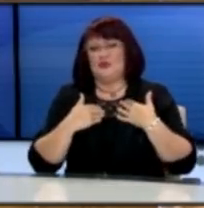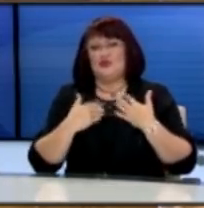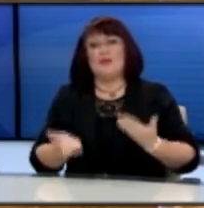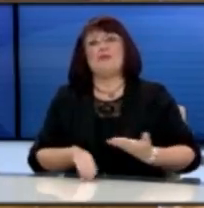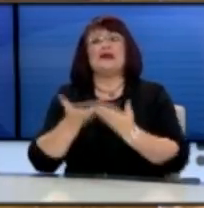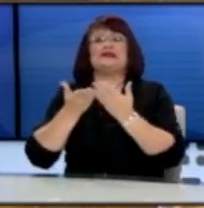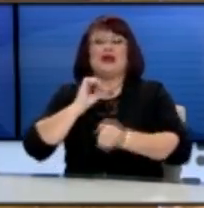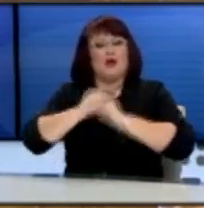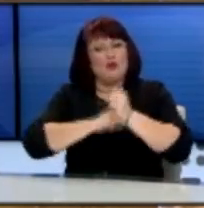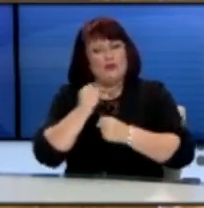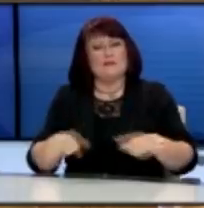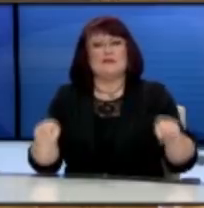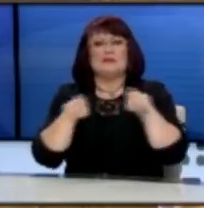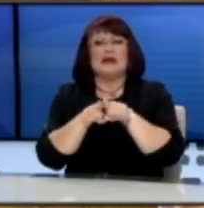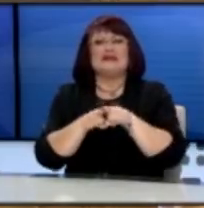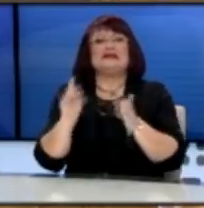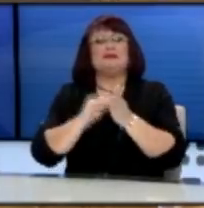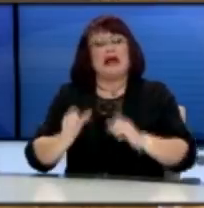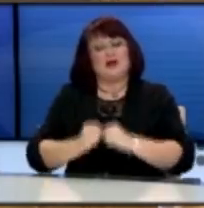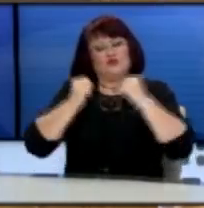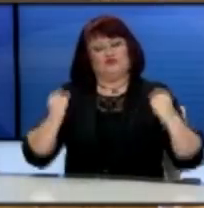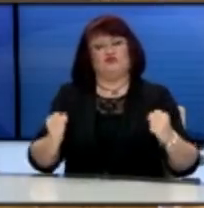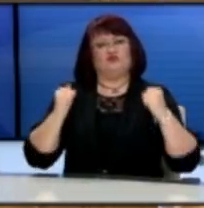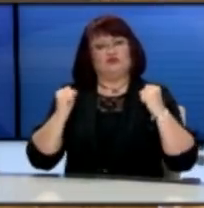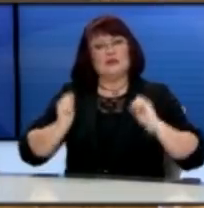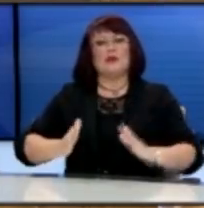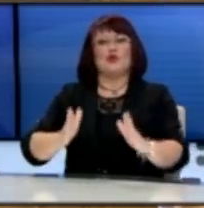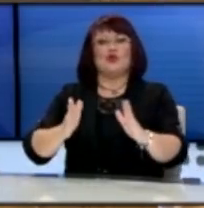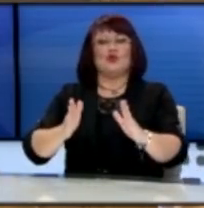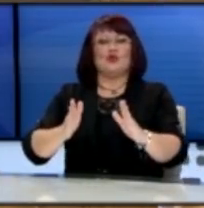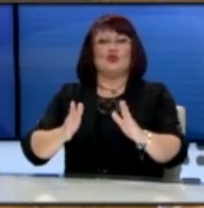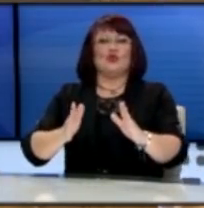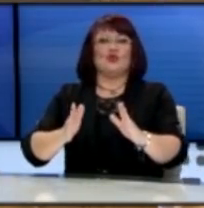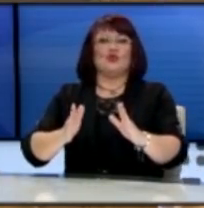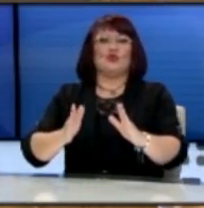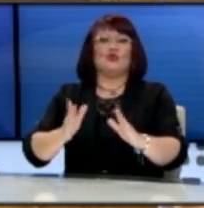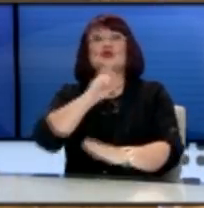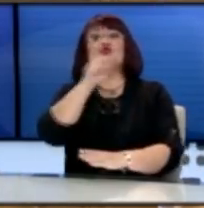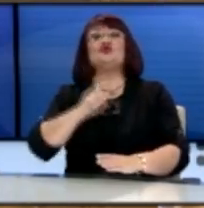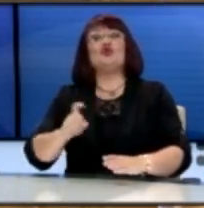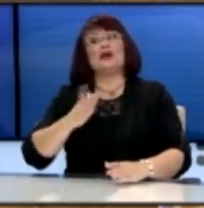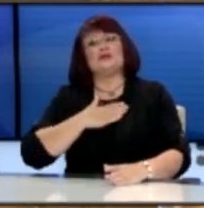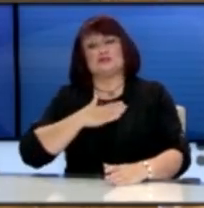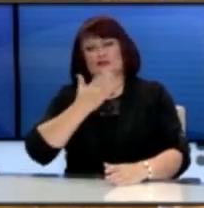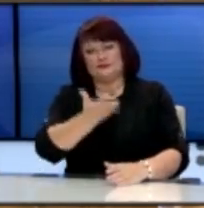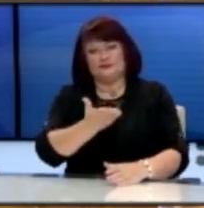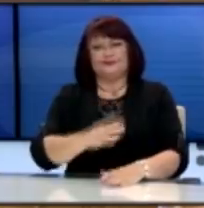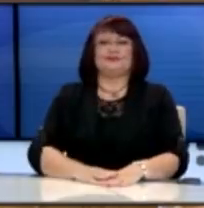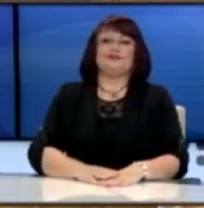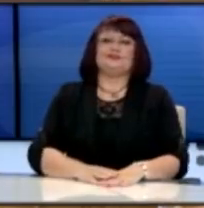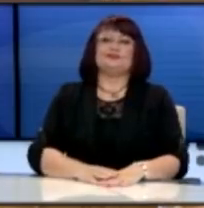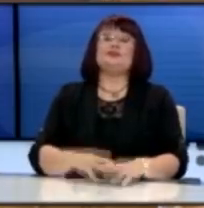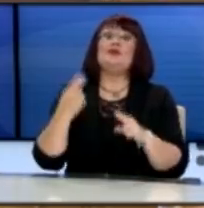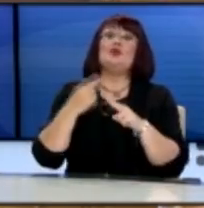μαζί στον αγώνα να σταθούν ξανά στα πόδια τους, να πάρουν πίσω τη ζωή τους. Και όσο